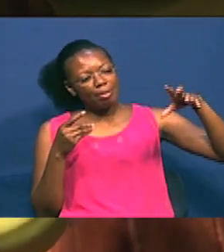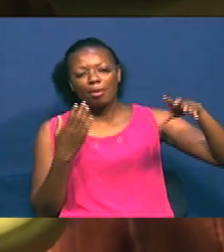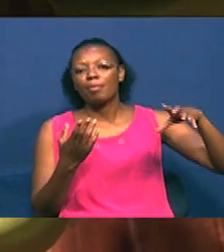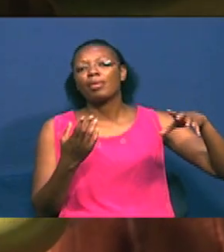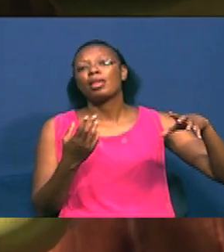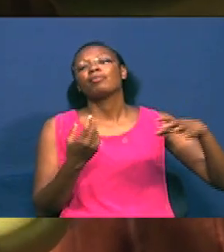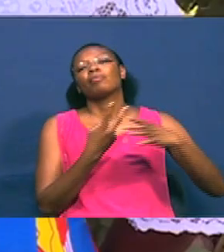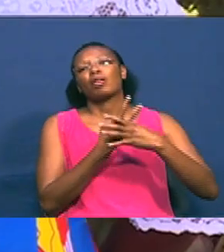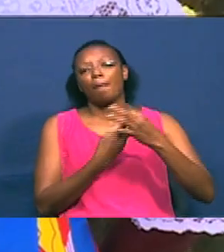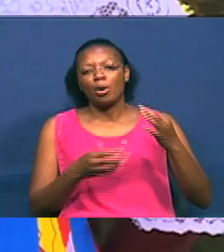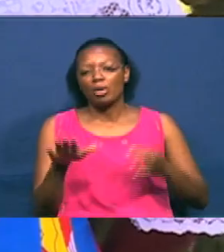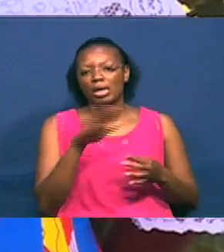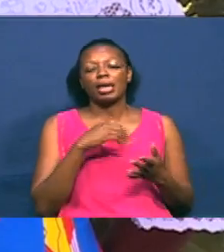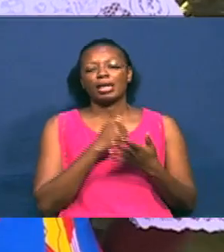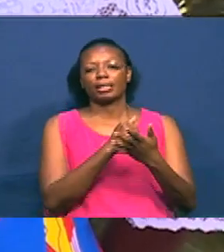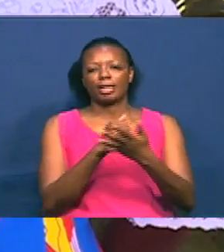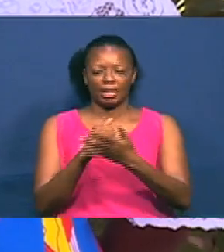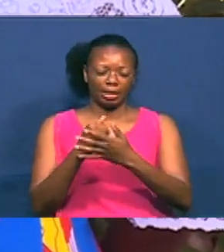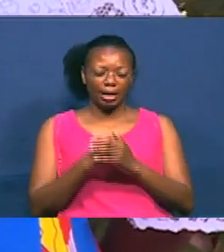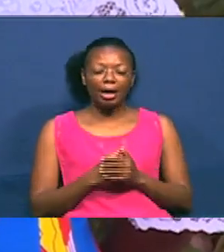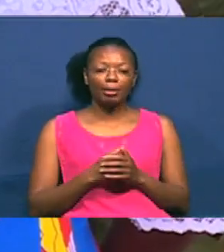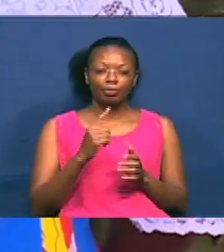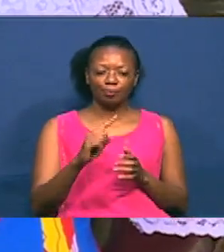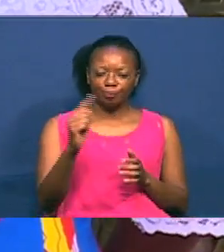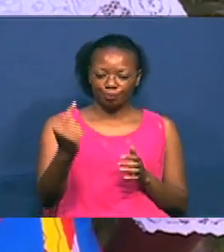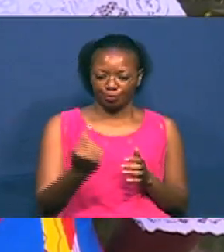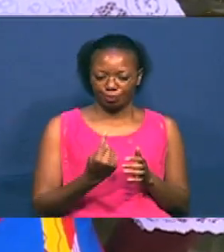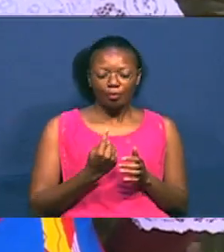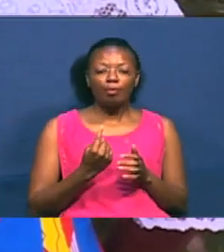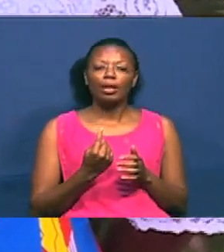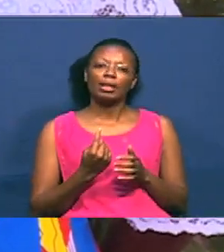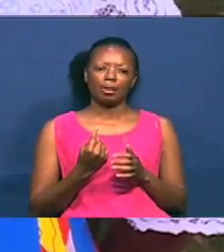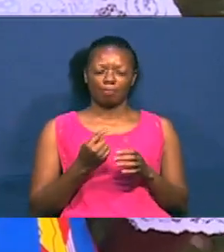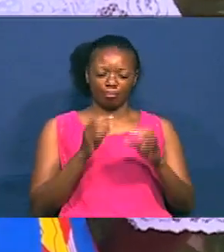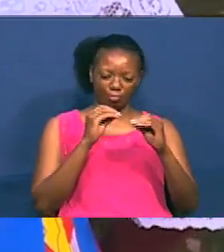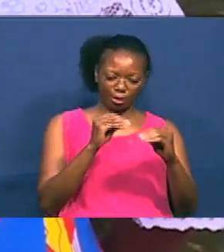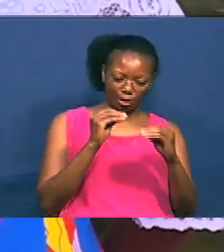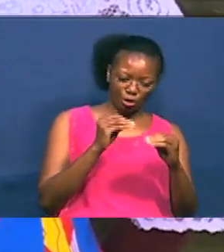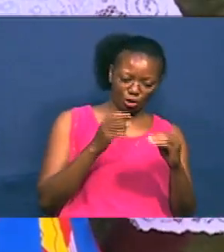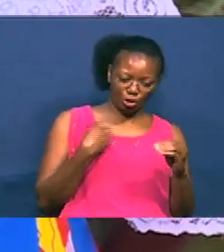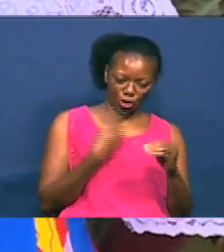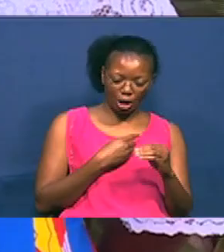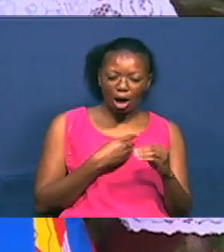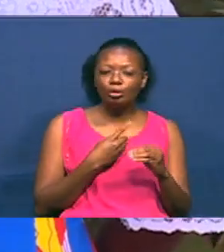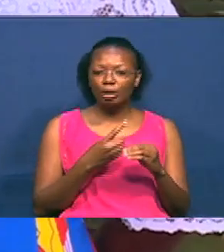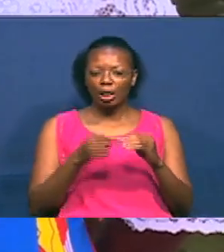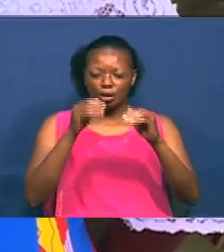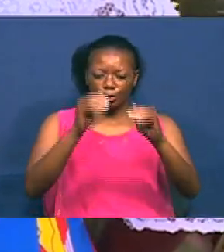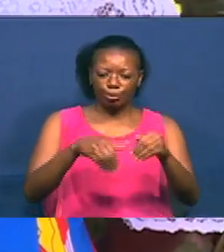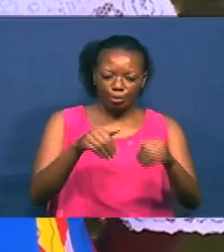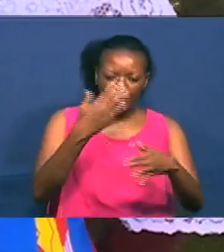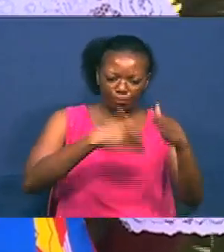mvua. JKUAT walitufundisha jinsi ya kuwa mkulima bora